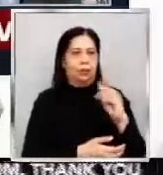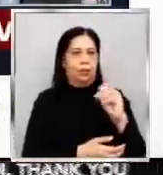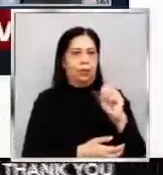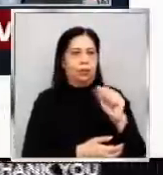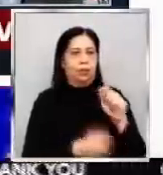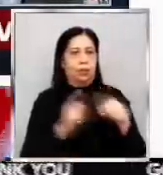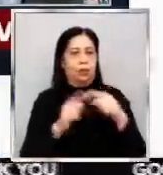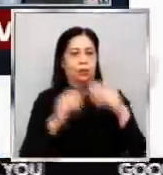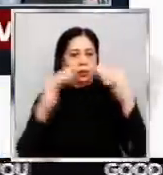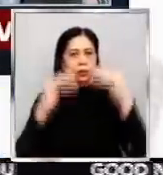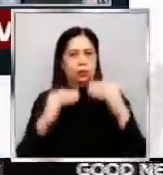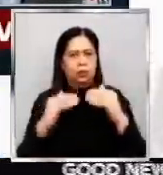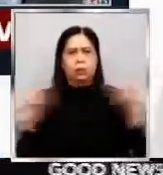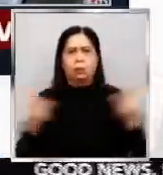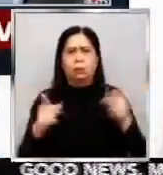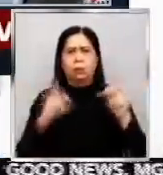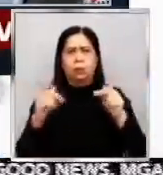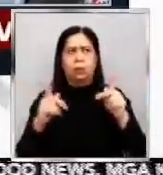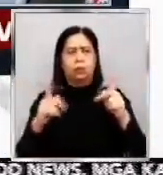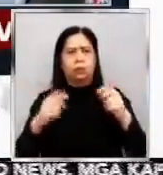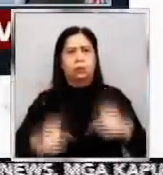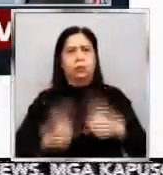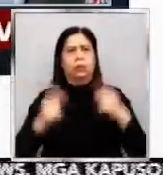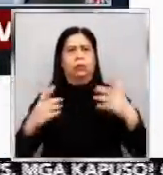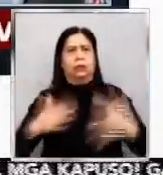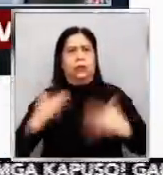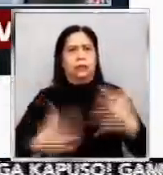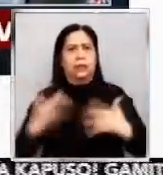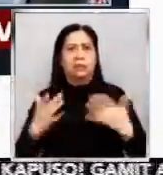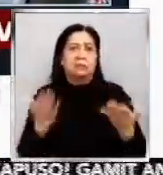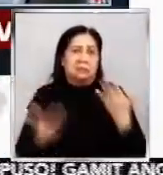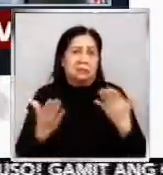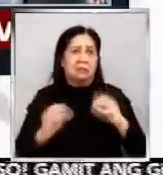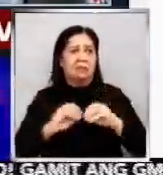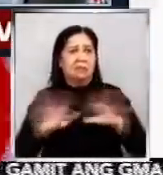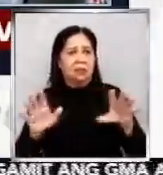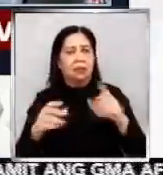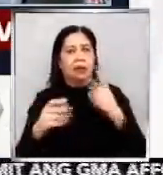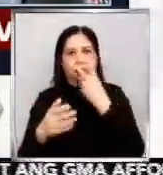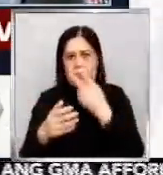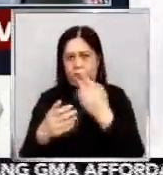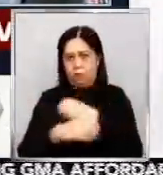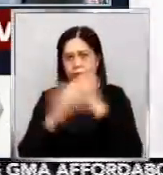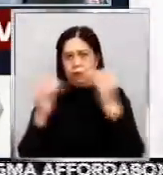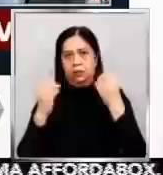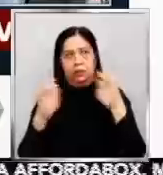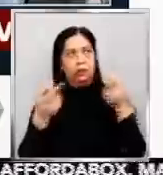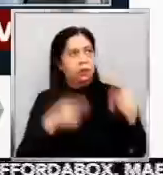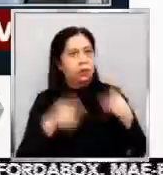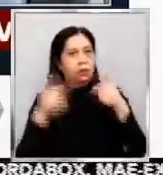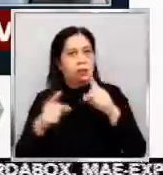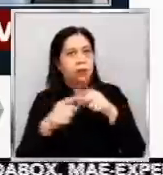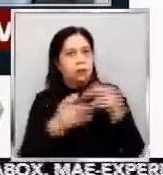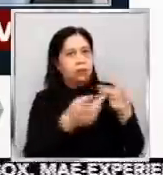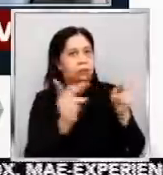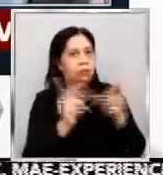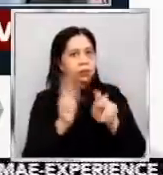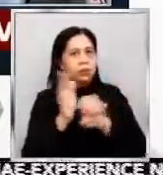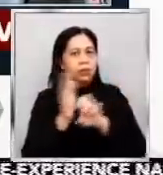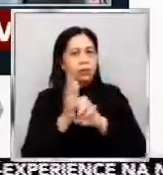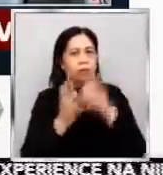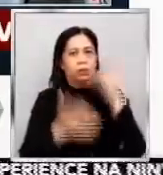yung ating mga kababayan at na-excite siguro. At nakita nyo man yung mga pangyayari sa mga lugar kagaya ng Dolomite